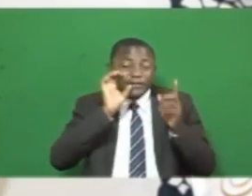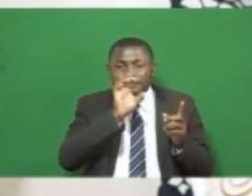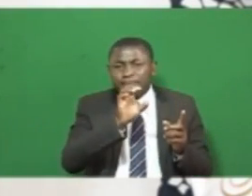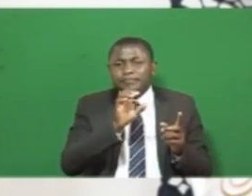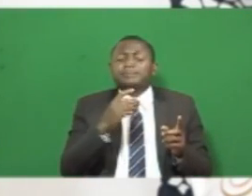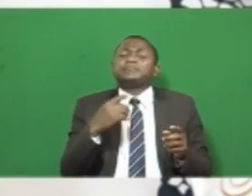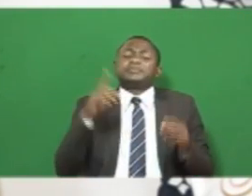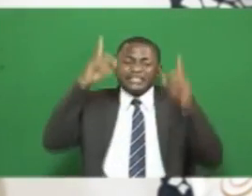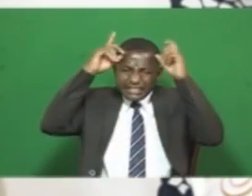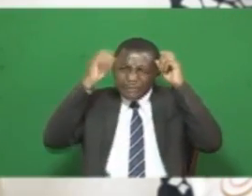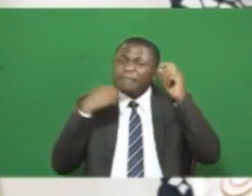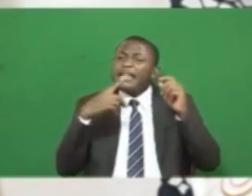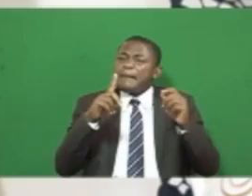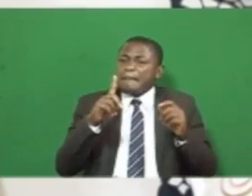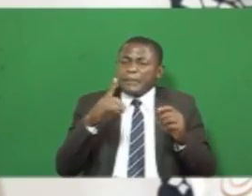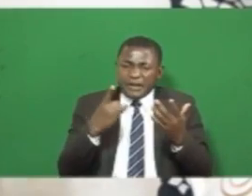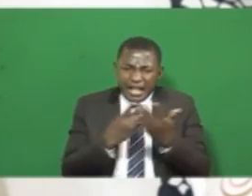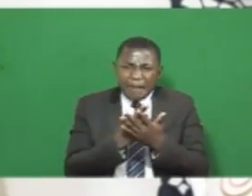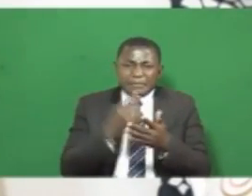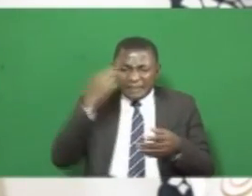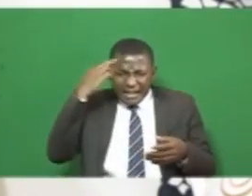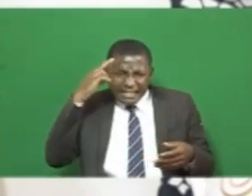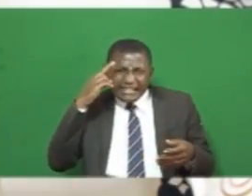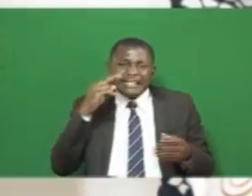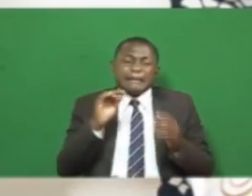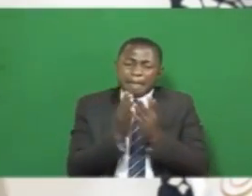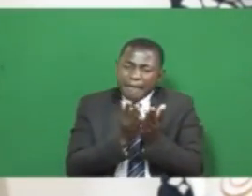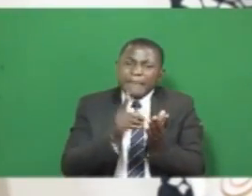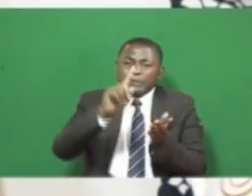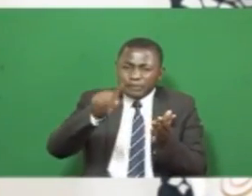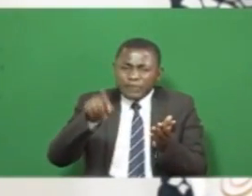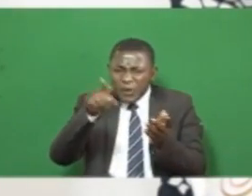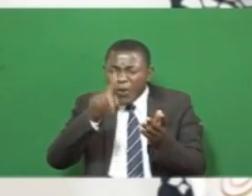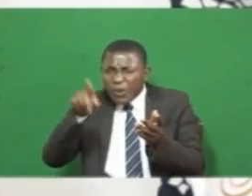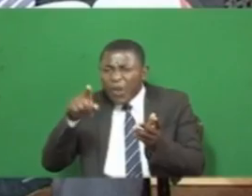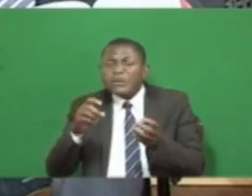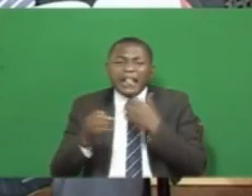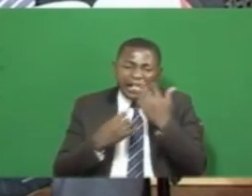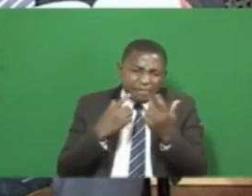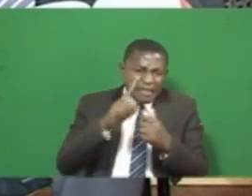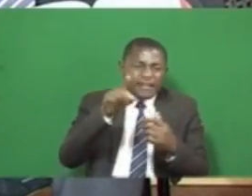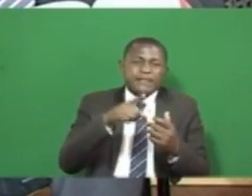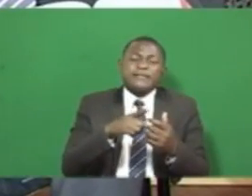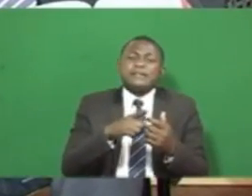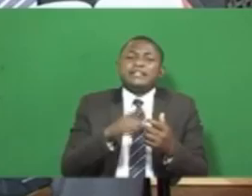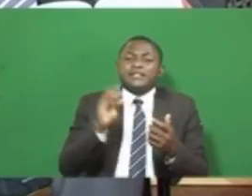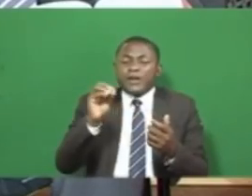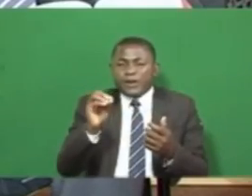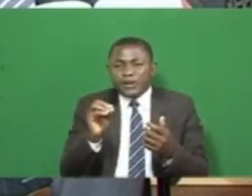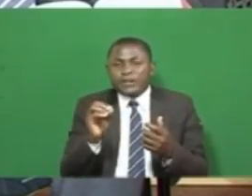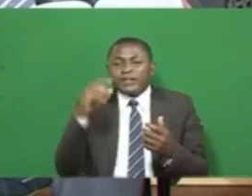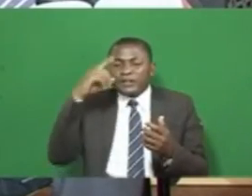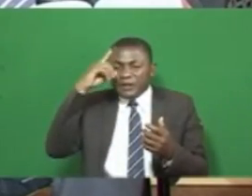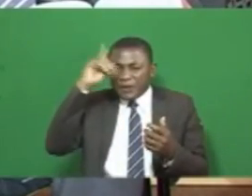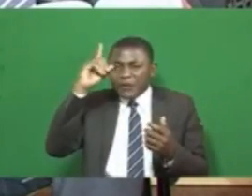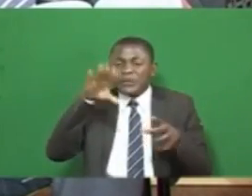kurinzwisa zvisiri izvo. So. Woita zvisiri kudiwa naMwari. Anenganyato. Kuti iwe magumo ako. Unonzenda kwa waina matiri. Sura nakanzinda kwa